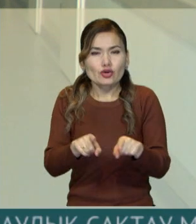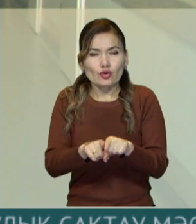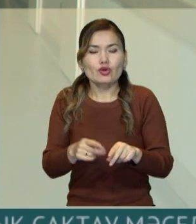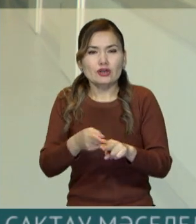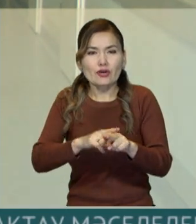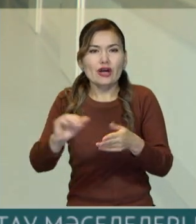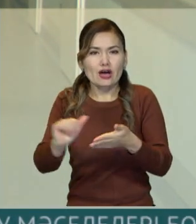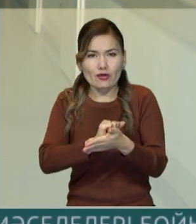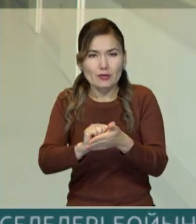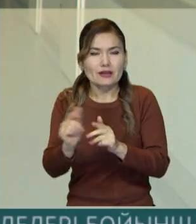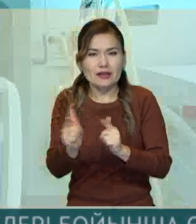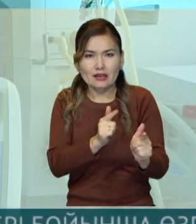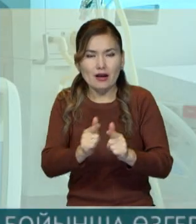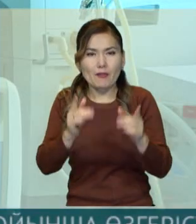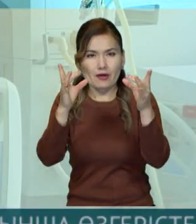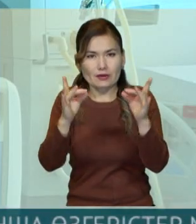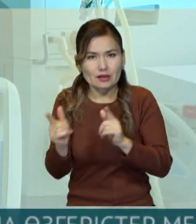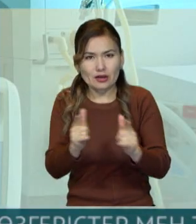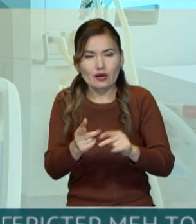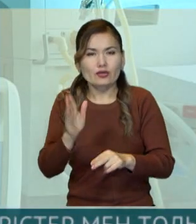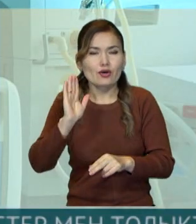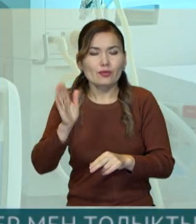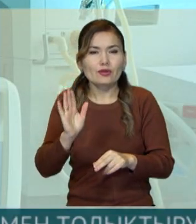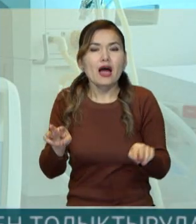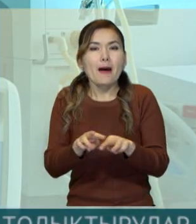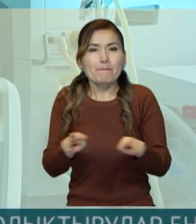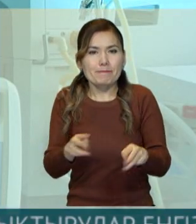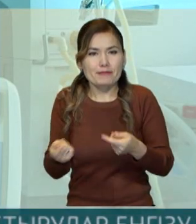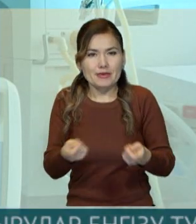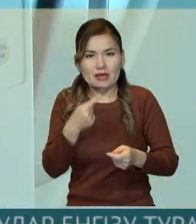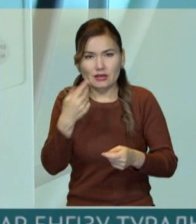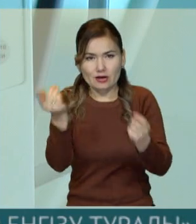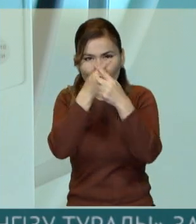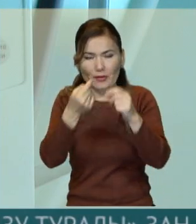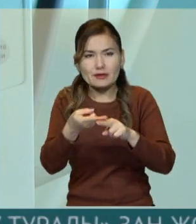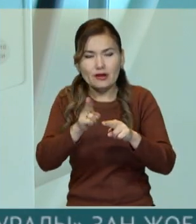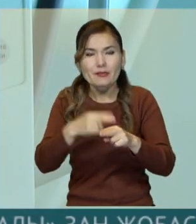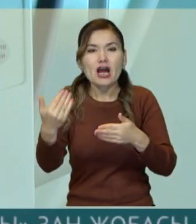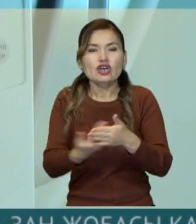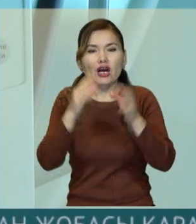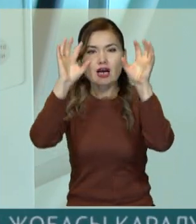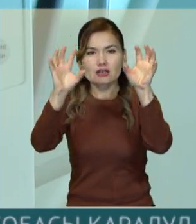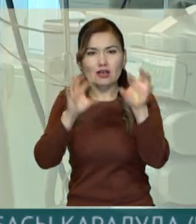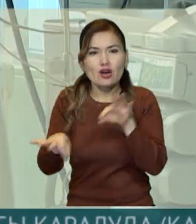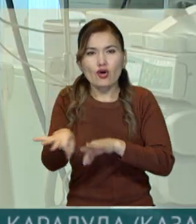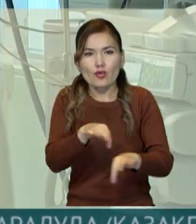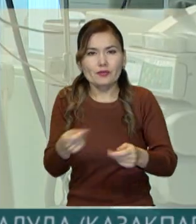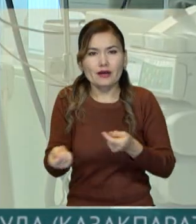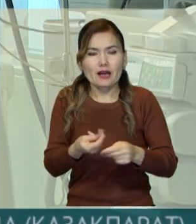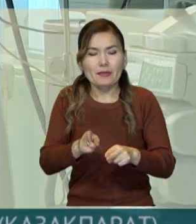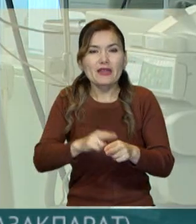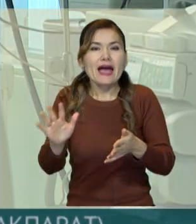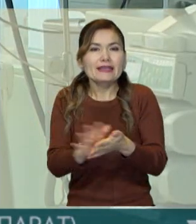Бұл жайында бүгін мәжілістің жалпы отырысында денсаулық сақтау министрі Елжан Біртанов мәлімдеді. Жаңа заң жобасын таныстырған сала жетекшісі